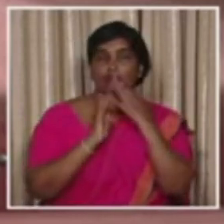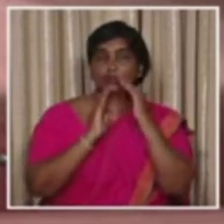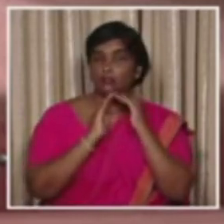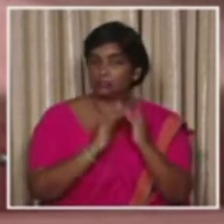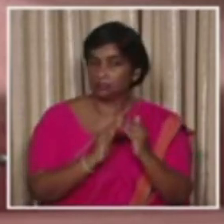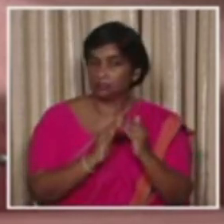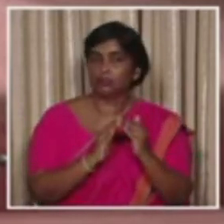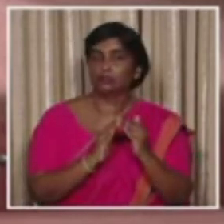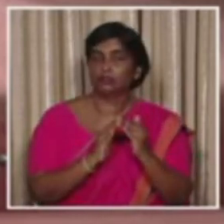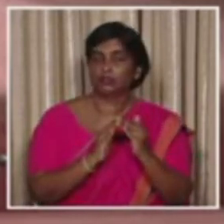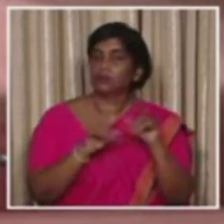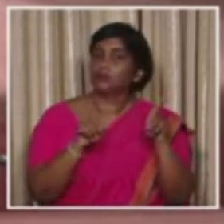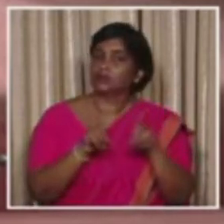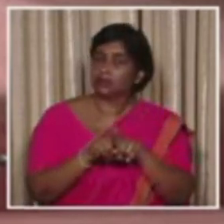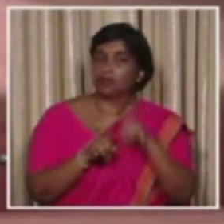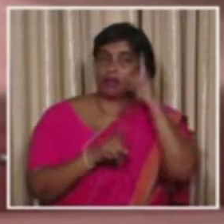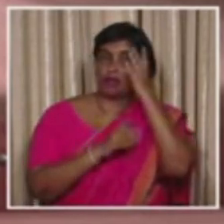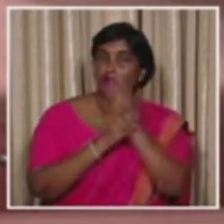வணக்க ஸ்தலங்கள்,